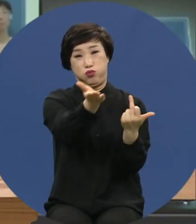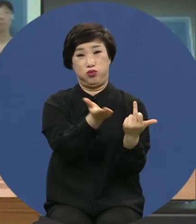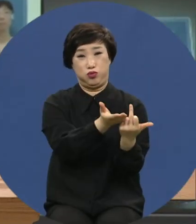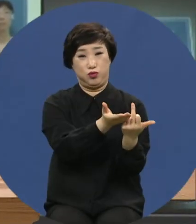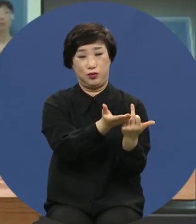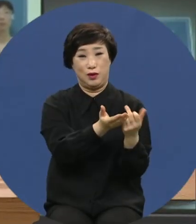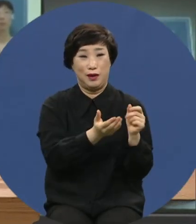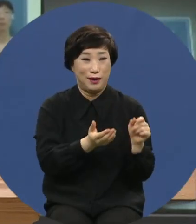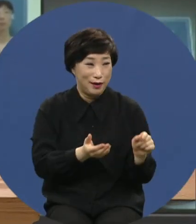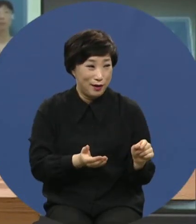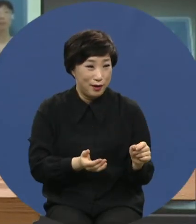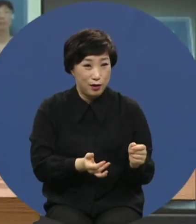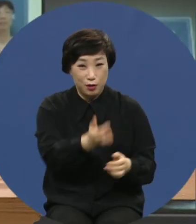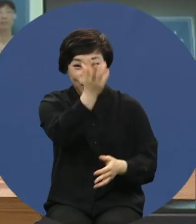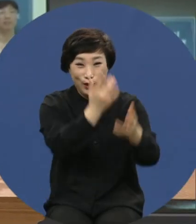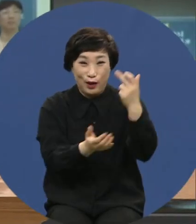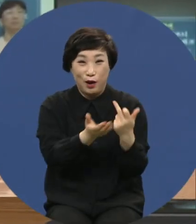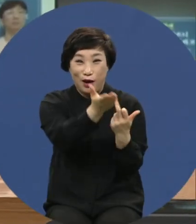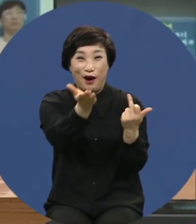불못이라.